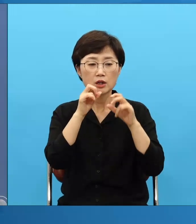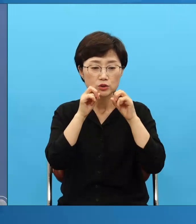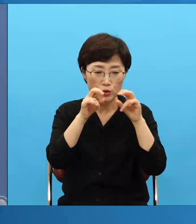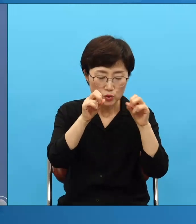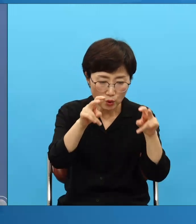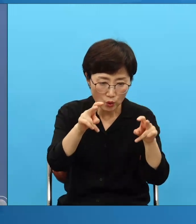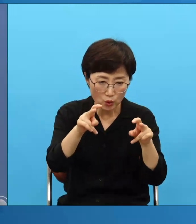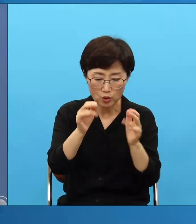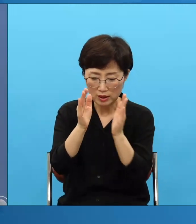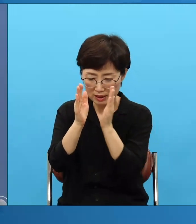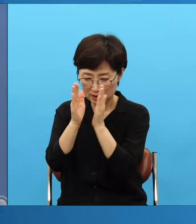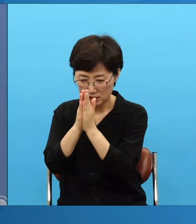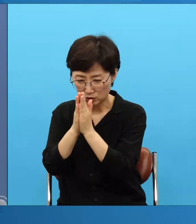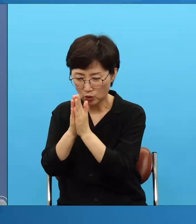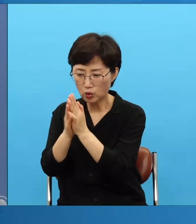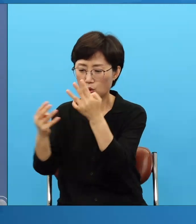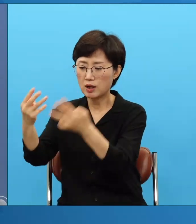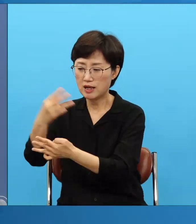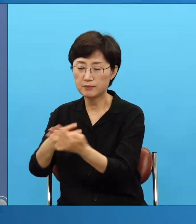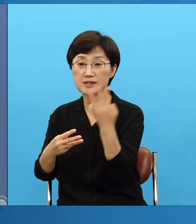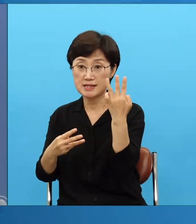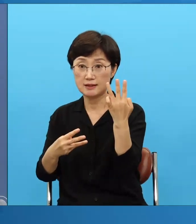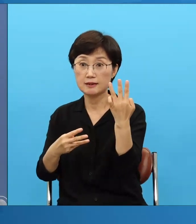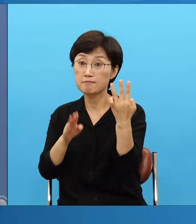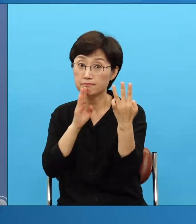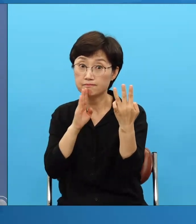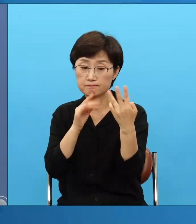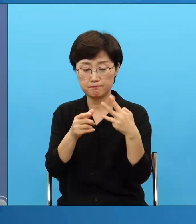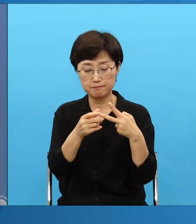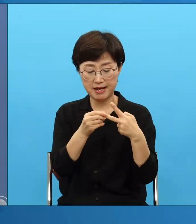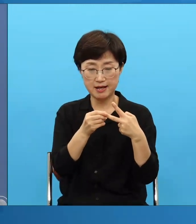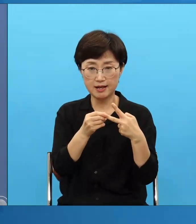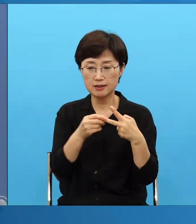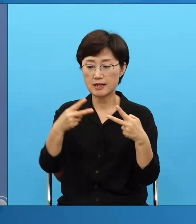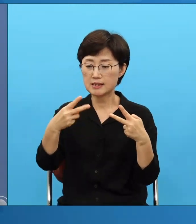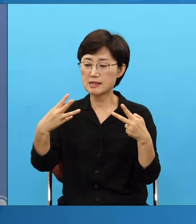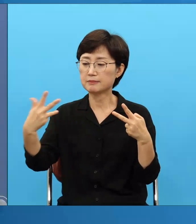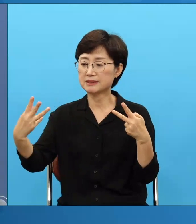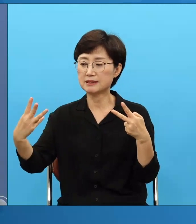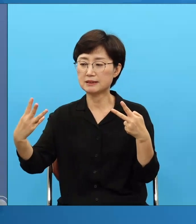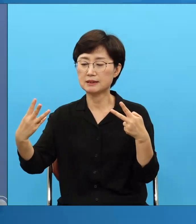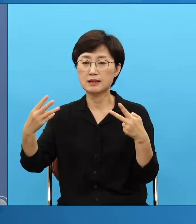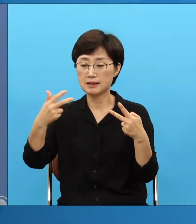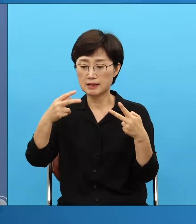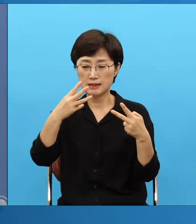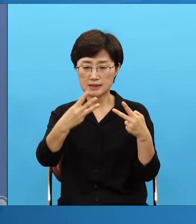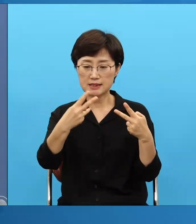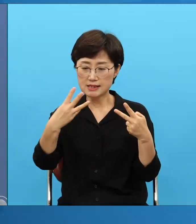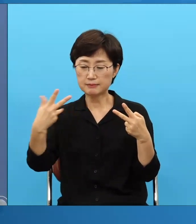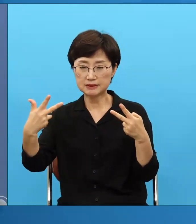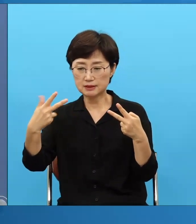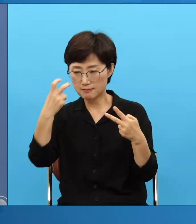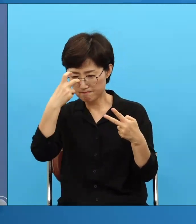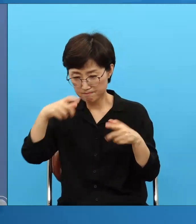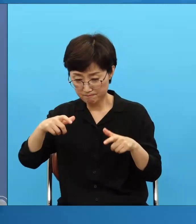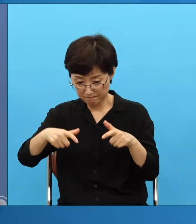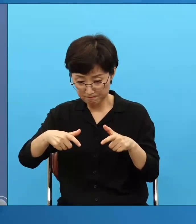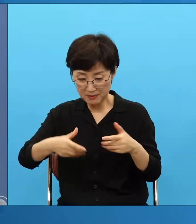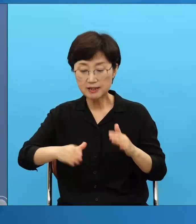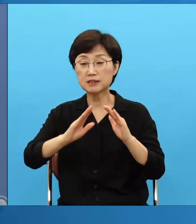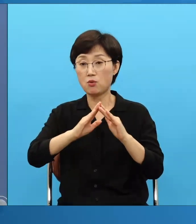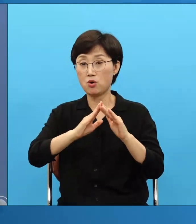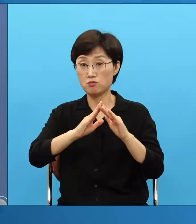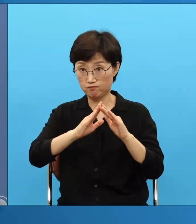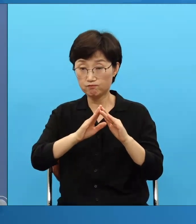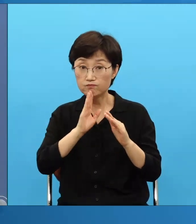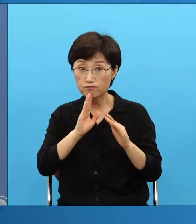courtyards. We have to do that. 그래서 2, 3, 7 나라로 망대를 세우자. And then raise up the borders and to 그들을 save up the 2, 3, 7 치유하는 nations. 망대 세우자. Let's raise up the